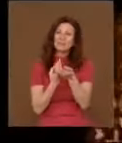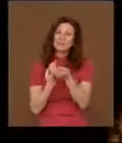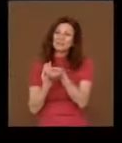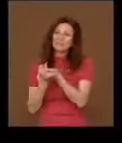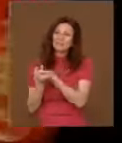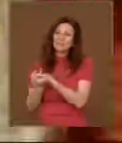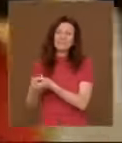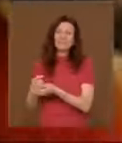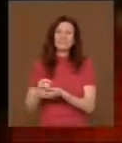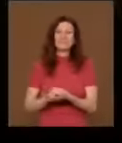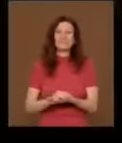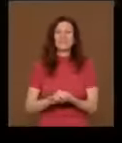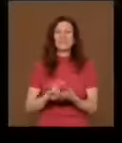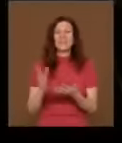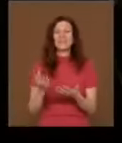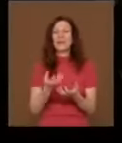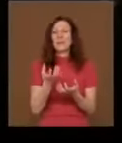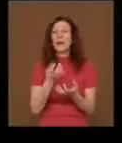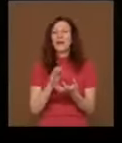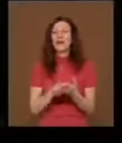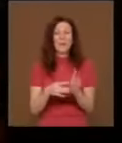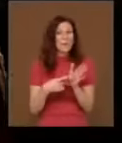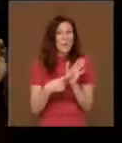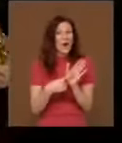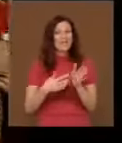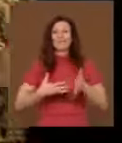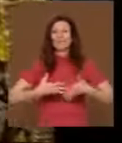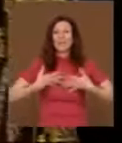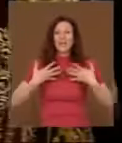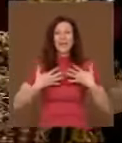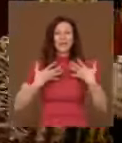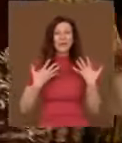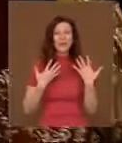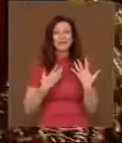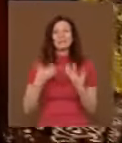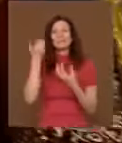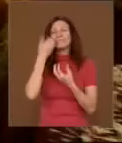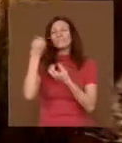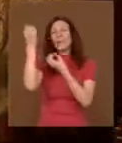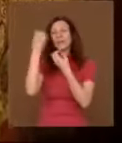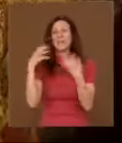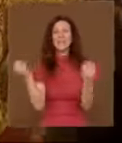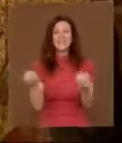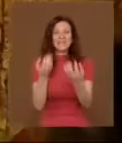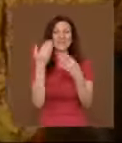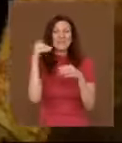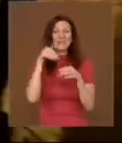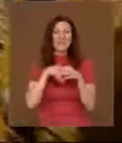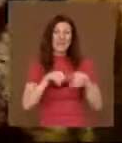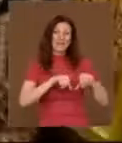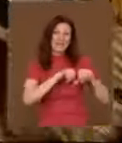с запалените свещи, изразяващи радостта, благодатната светлина в сърцата на